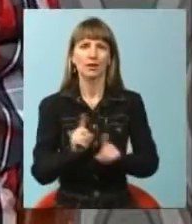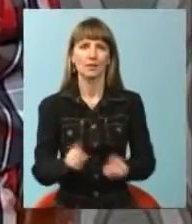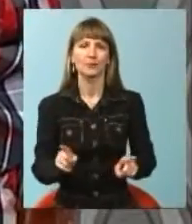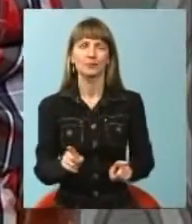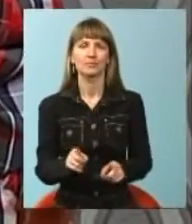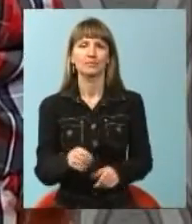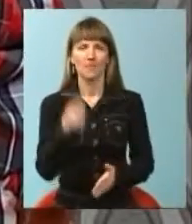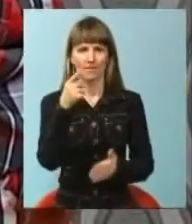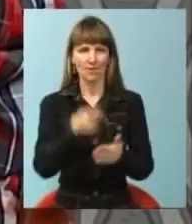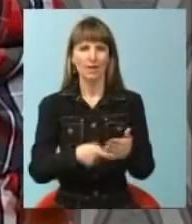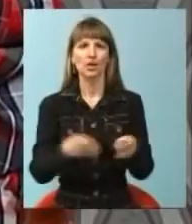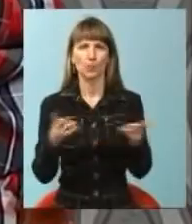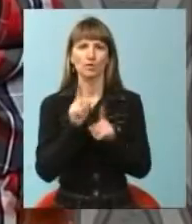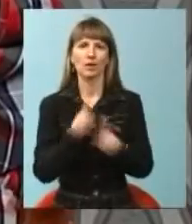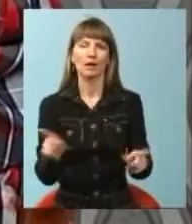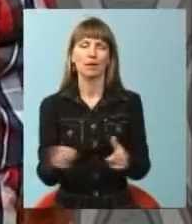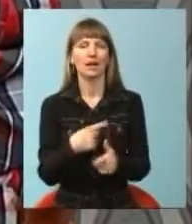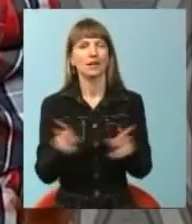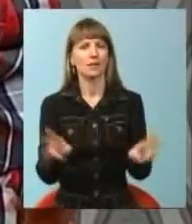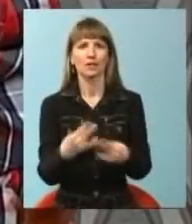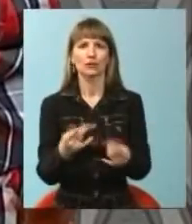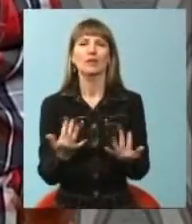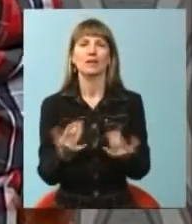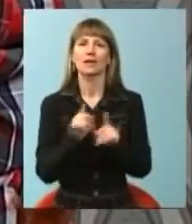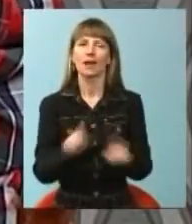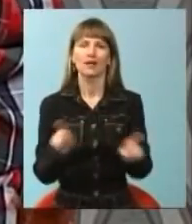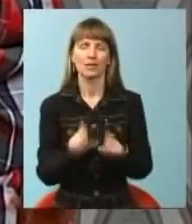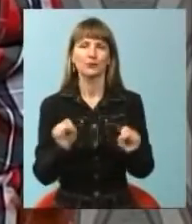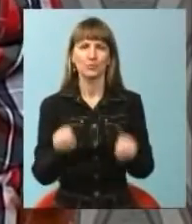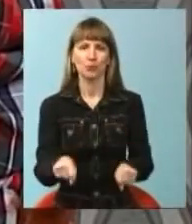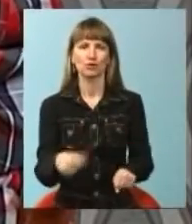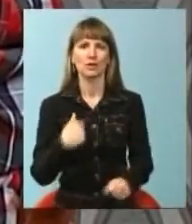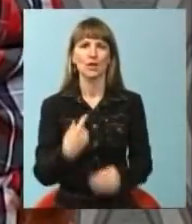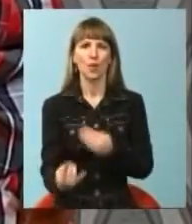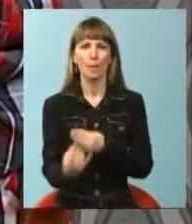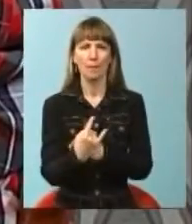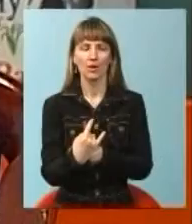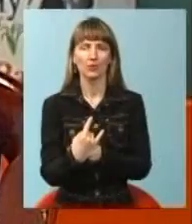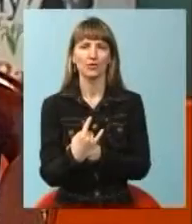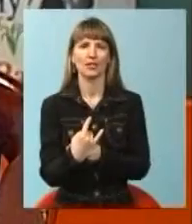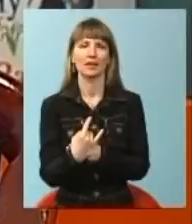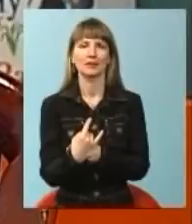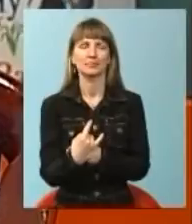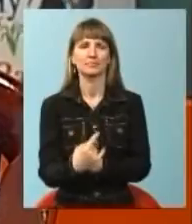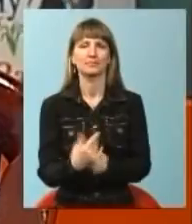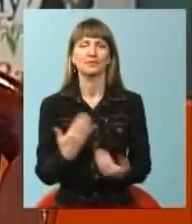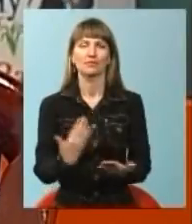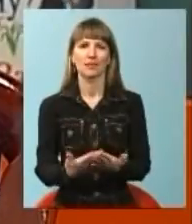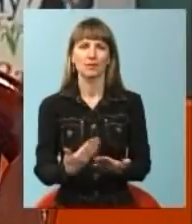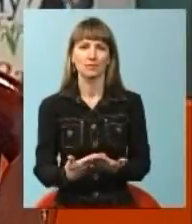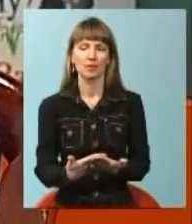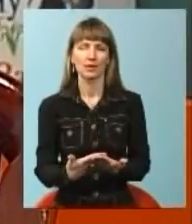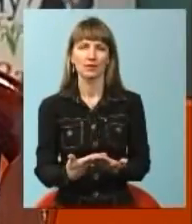довіряти рекламі варто чи не варто, як ти гадаєш? Наскільки реклама вона може нас обманювати?